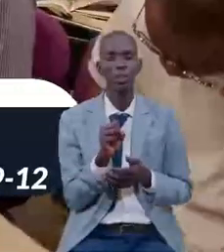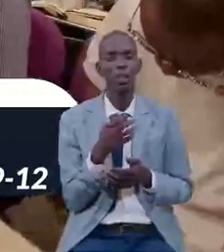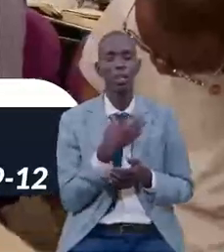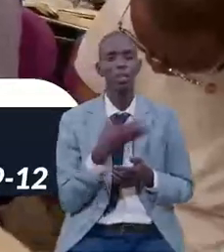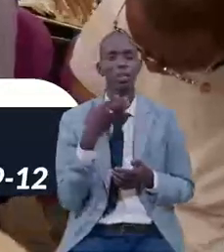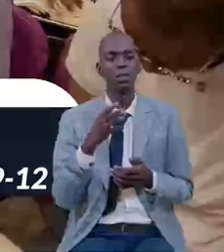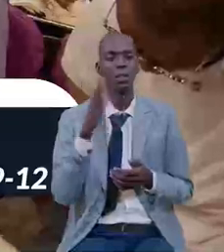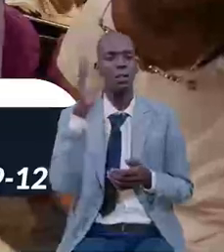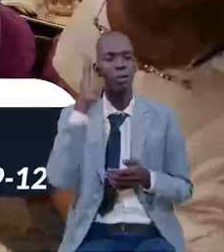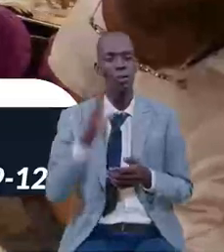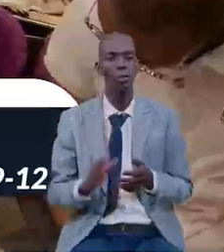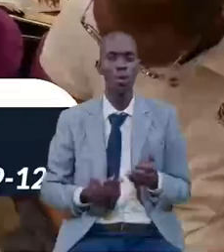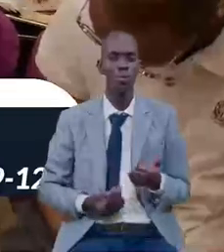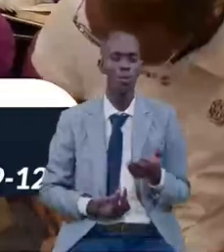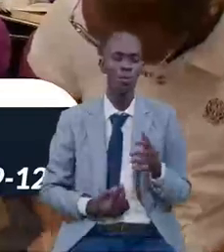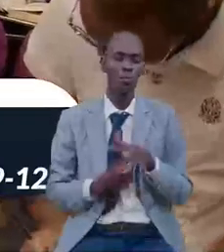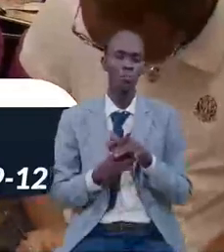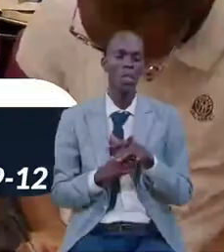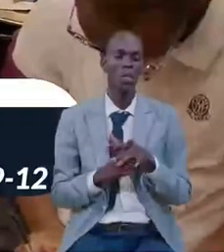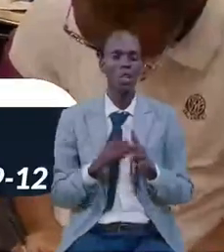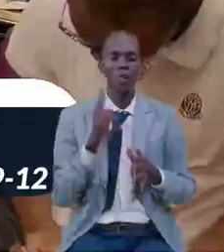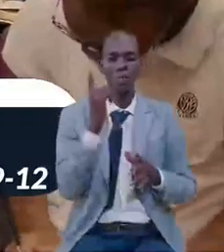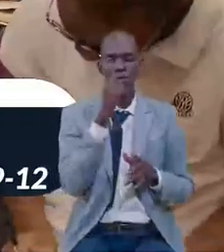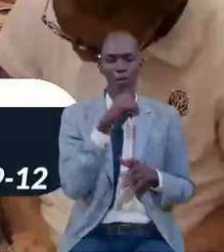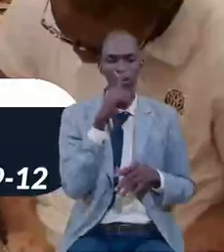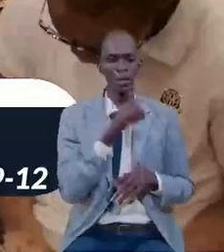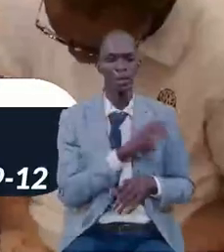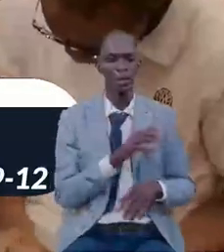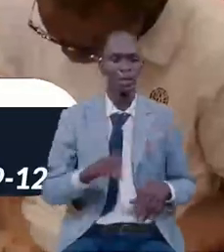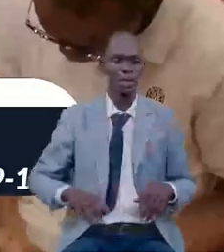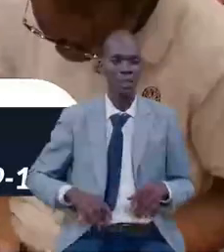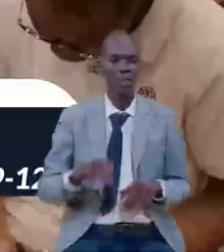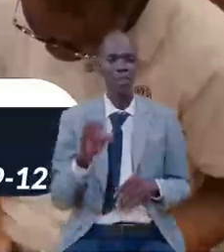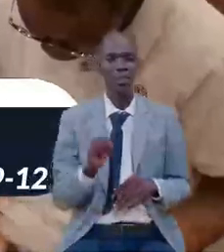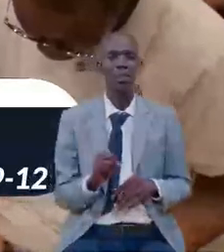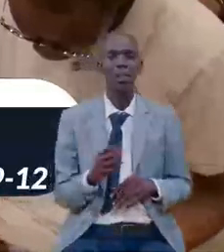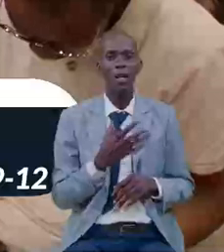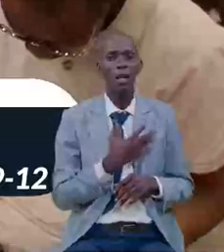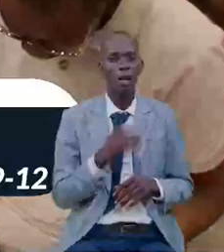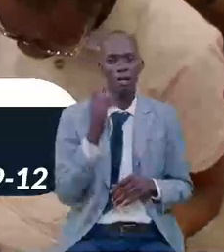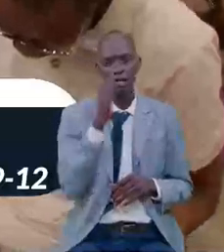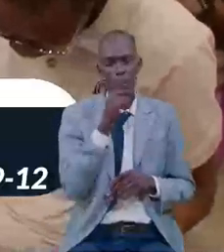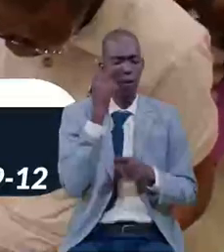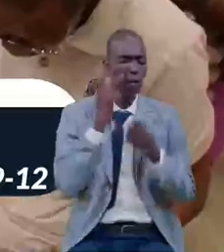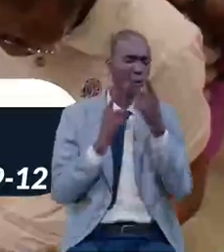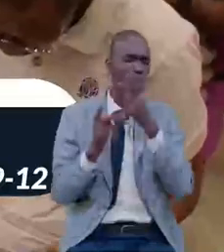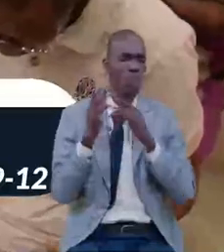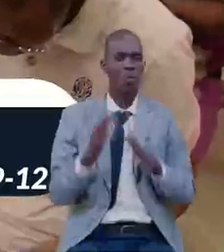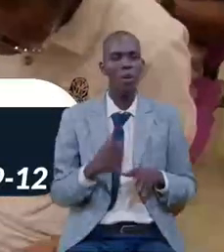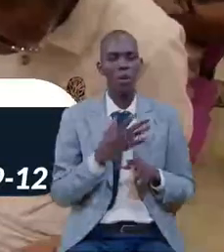24, 24. Quand il s'élèvera de faux Christ et de faux prophètes, ils feront de